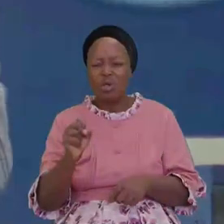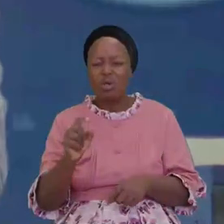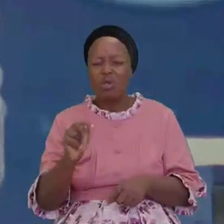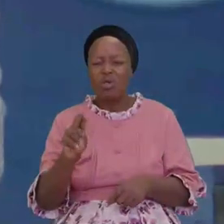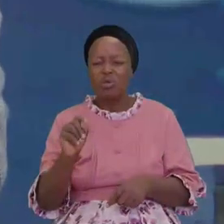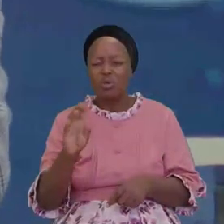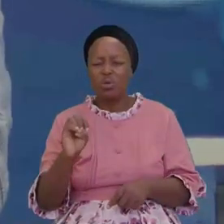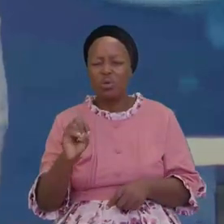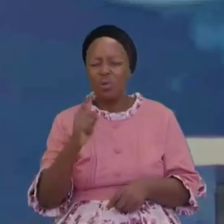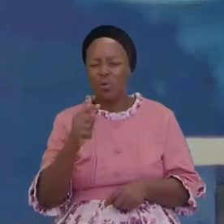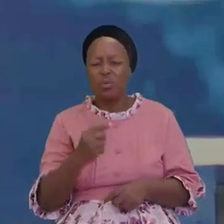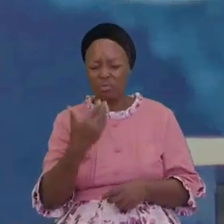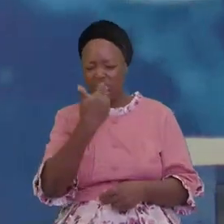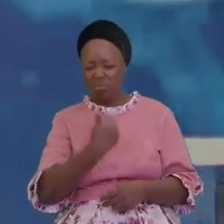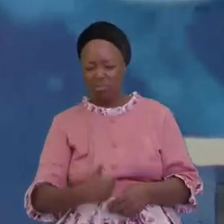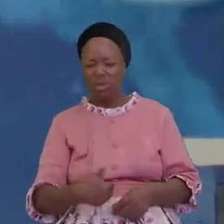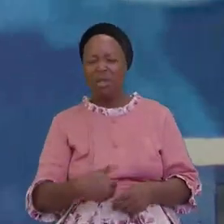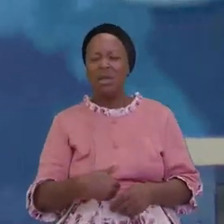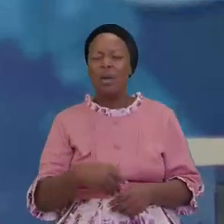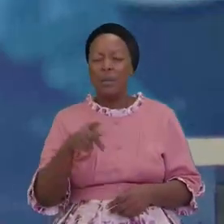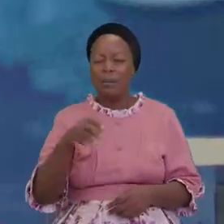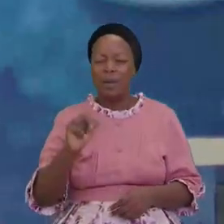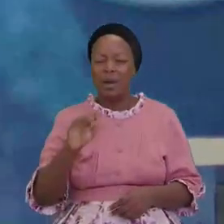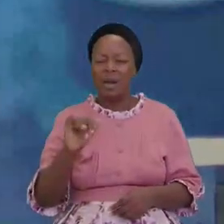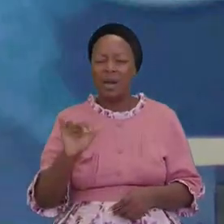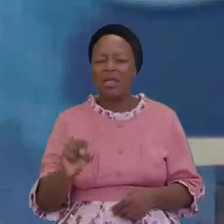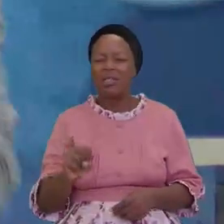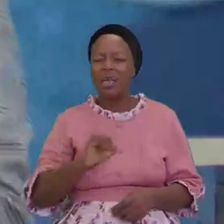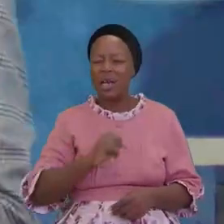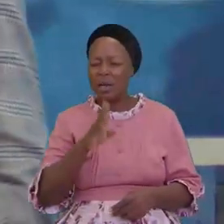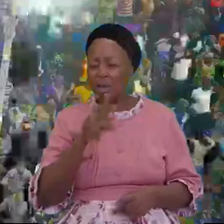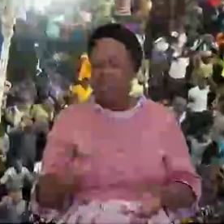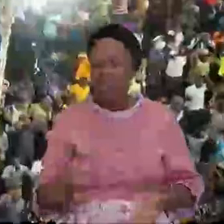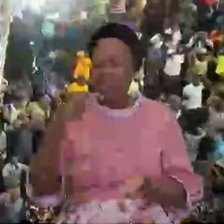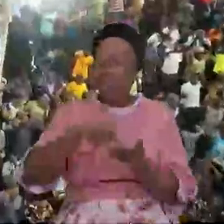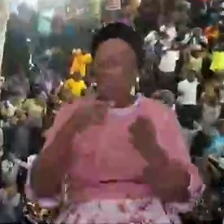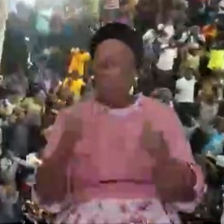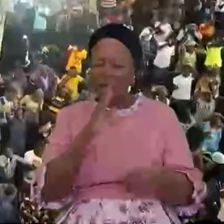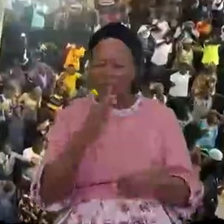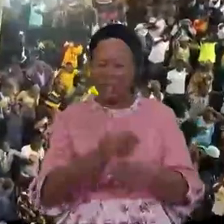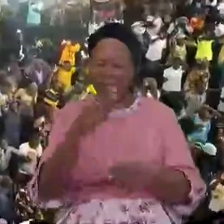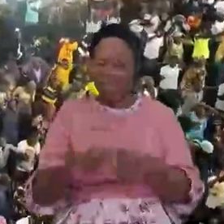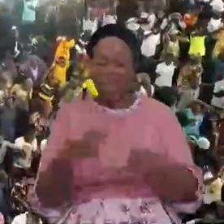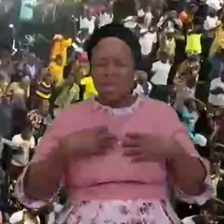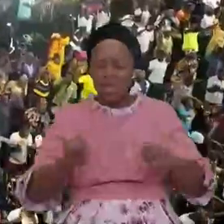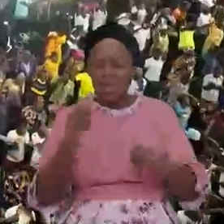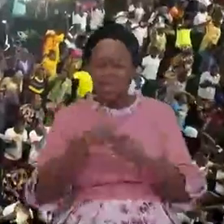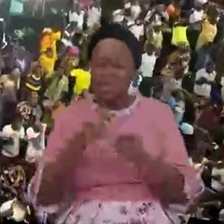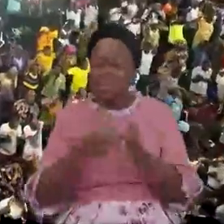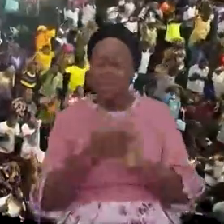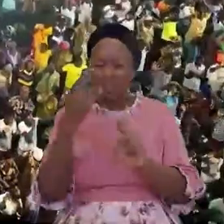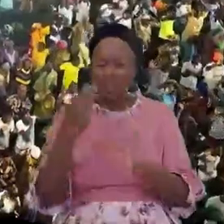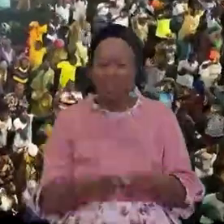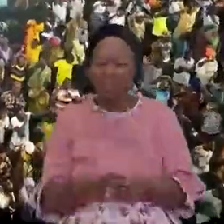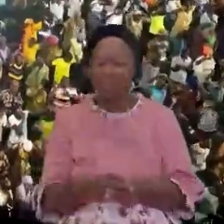AVC, un côté paralysé, lève-toi et sois totalement guéri au nom